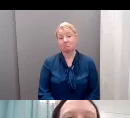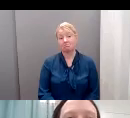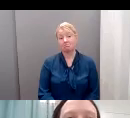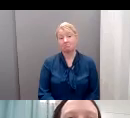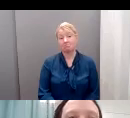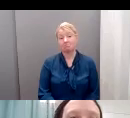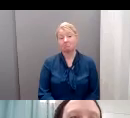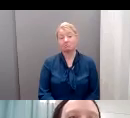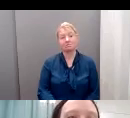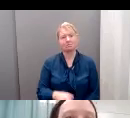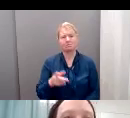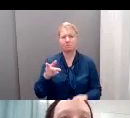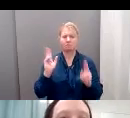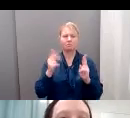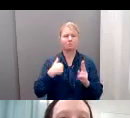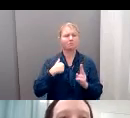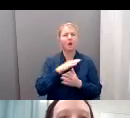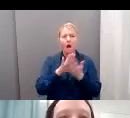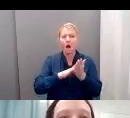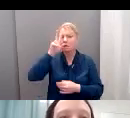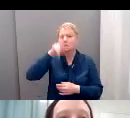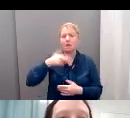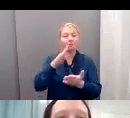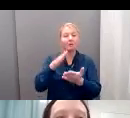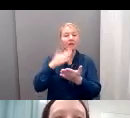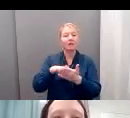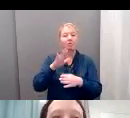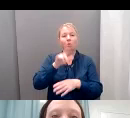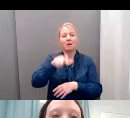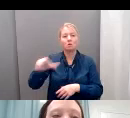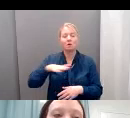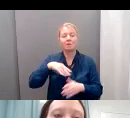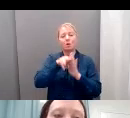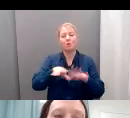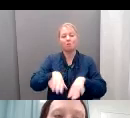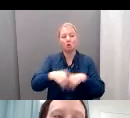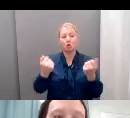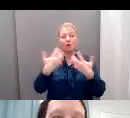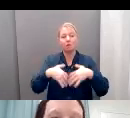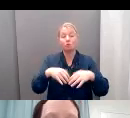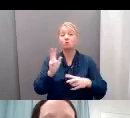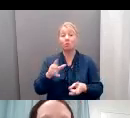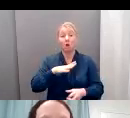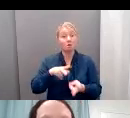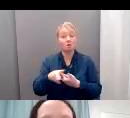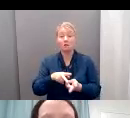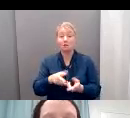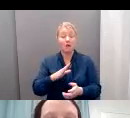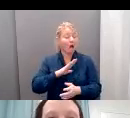Jag har heller aldrig sett bilder på personer med normbrytande funktion som har sex.